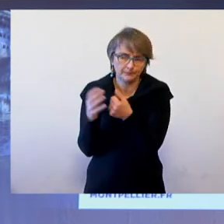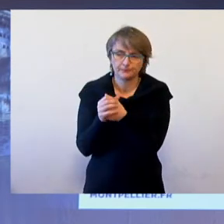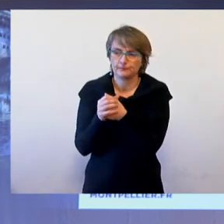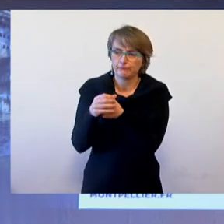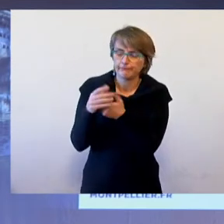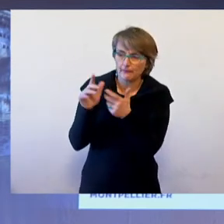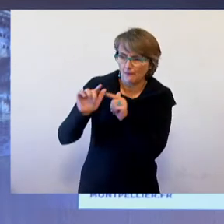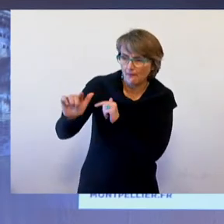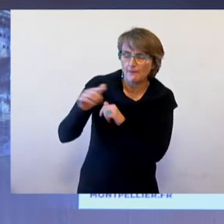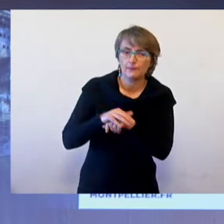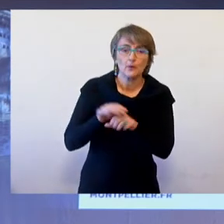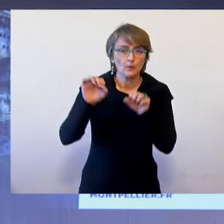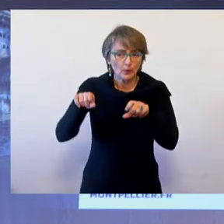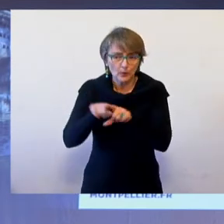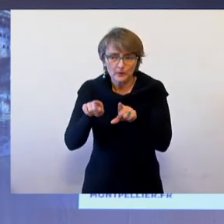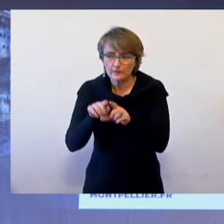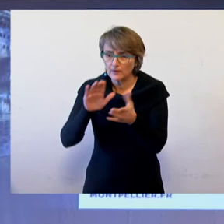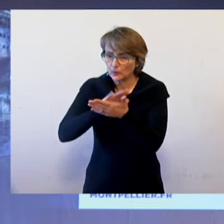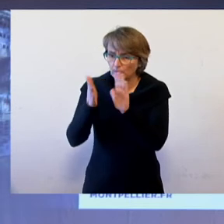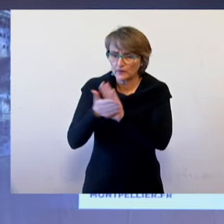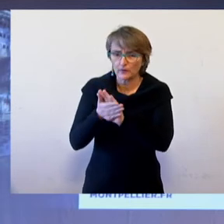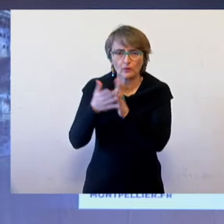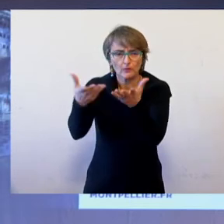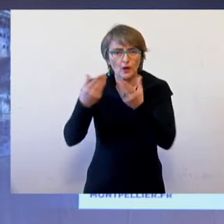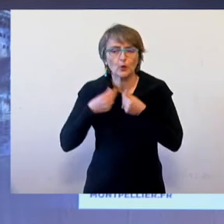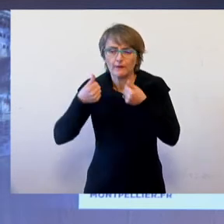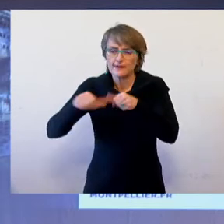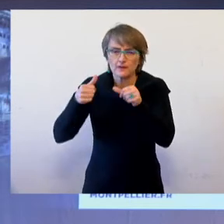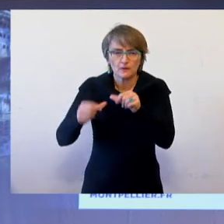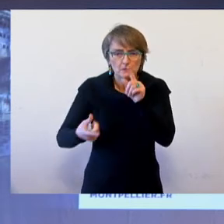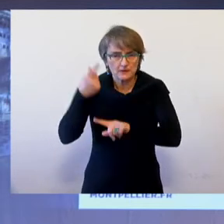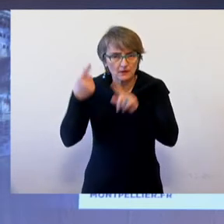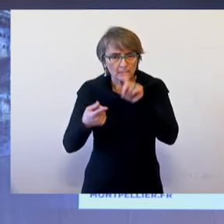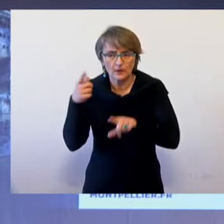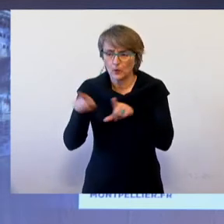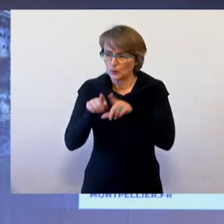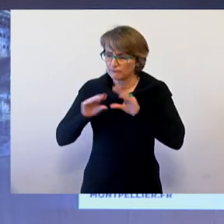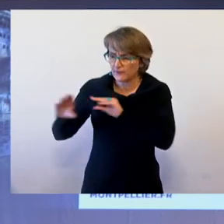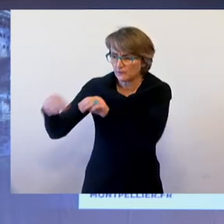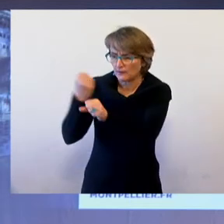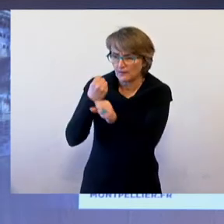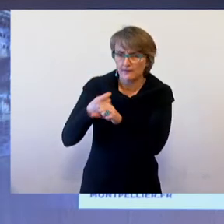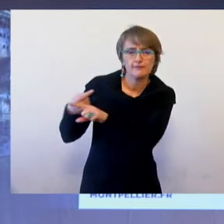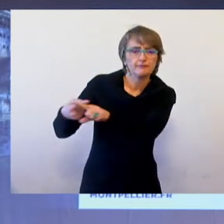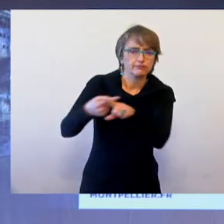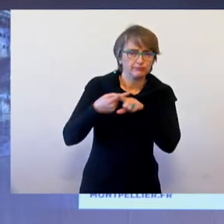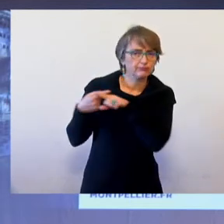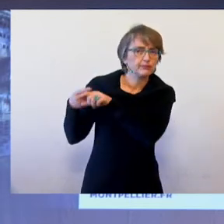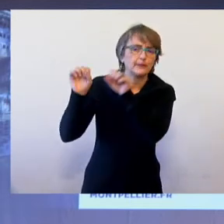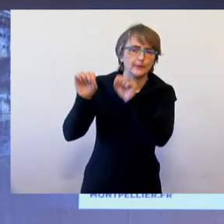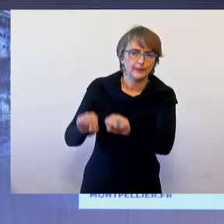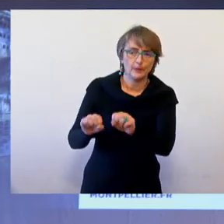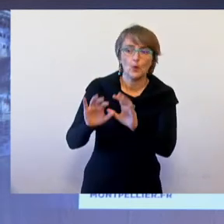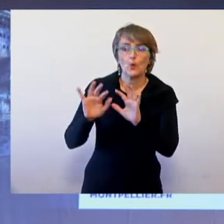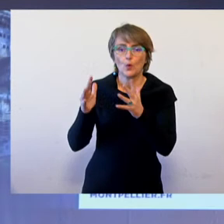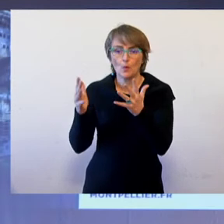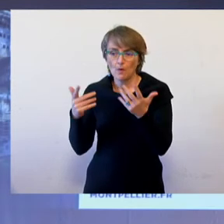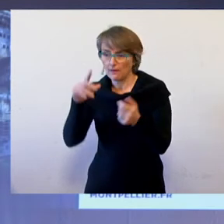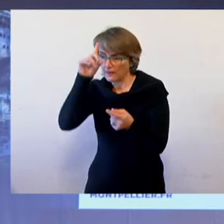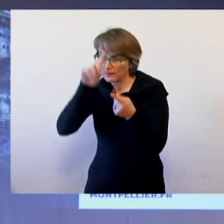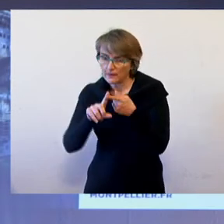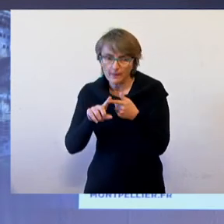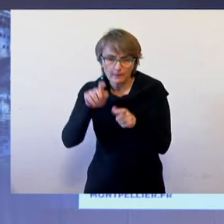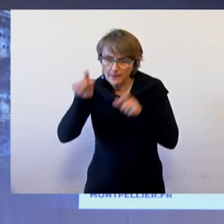la résidence d'associations spécialisées, ainsi que des espaces de travail partagés en valorisant la mutualisation des